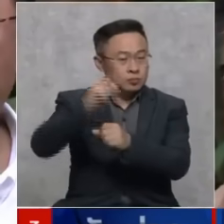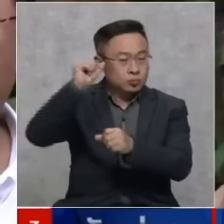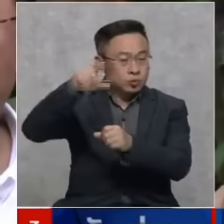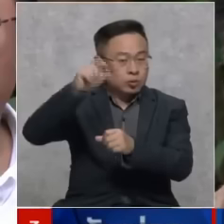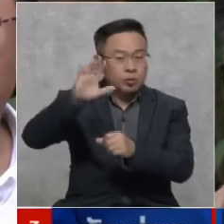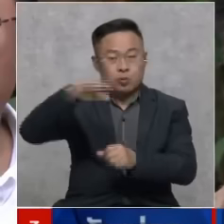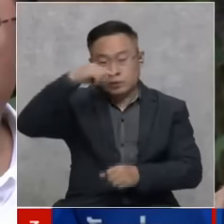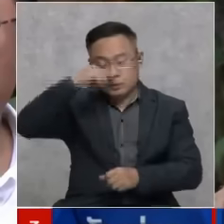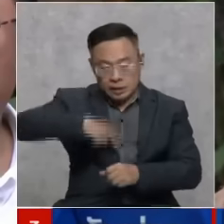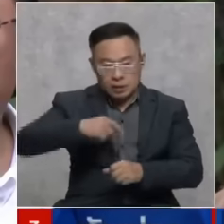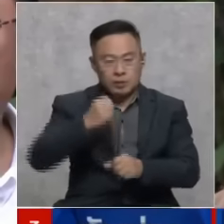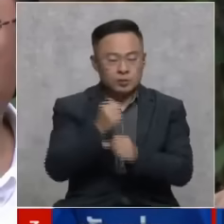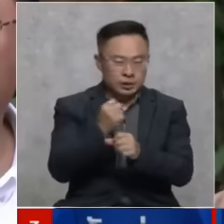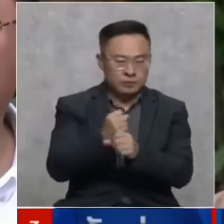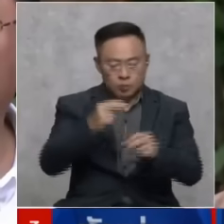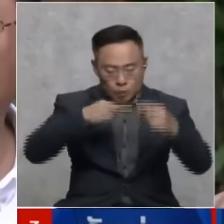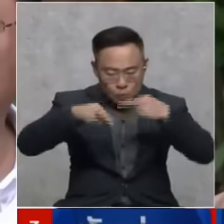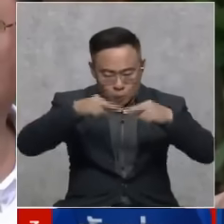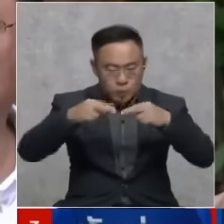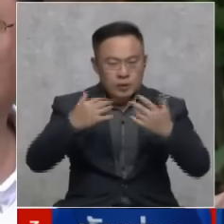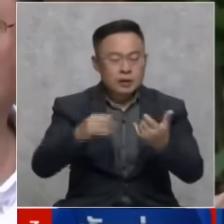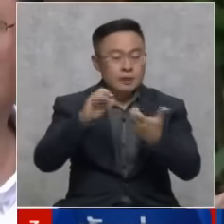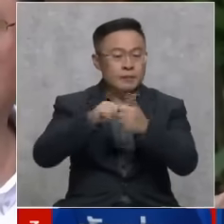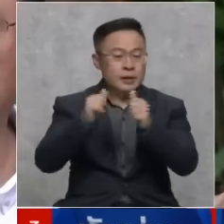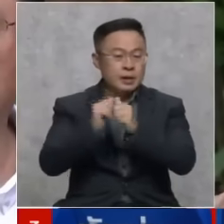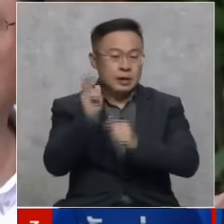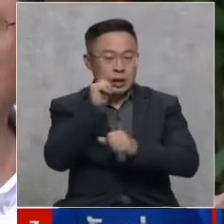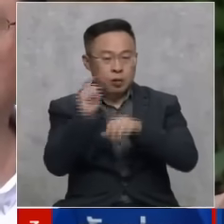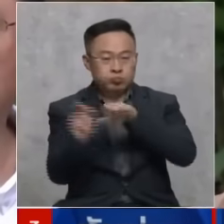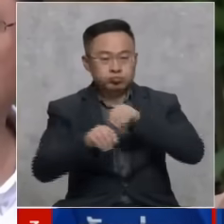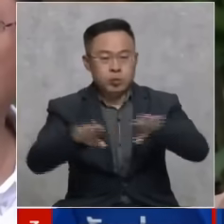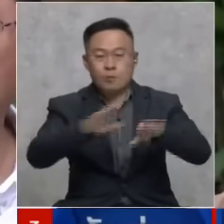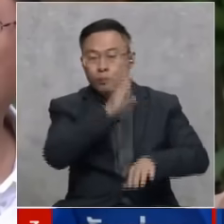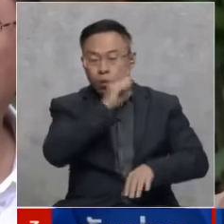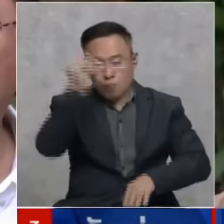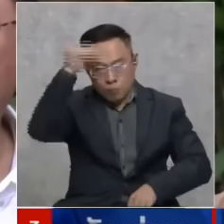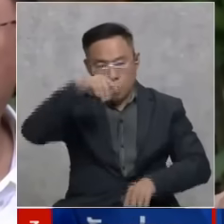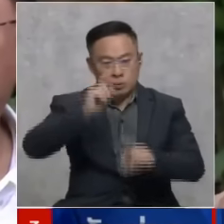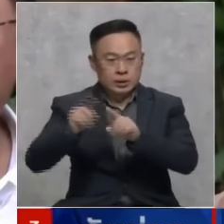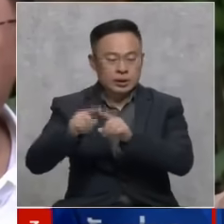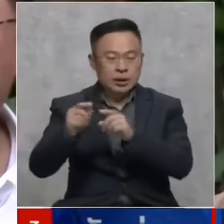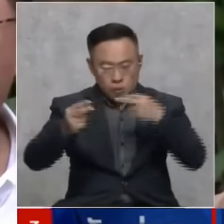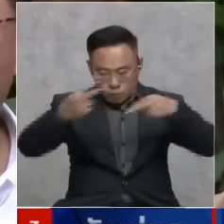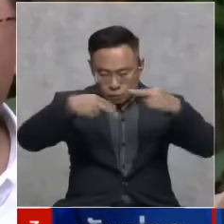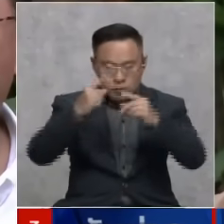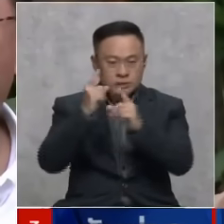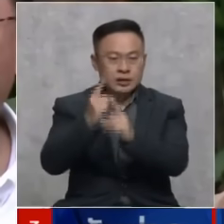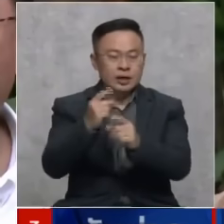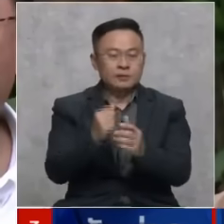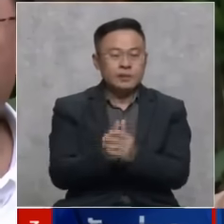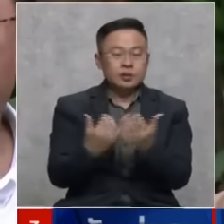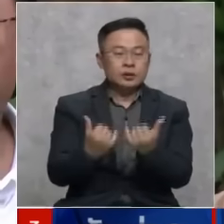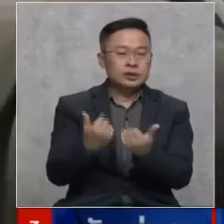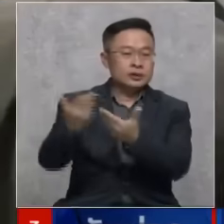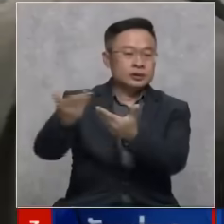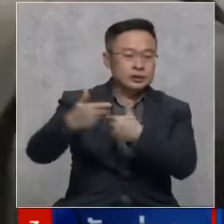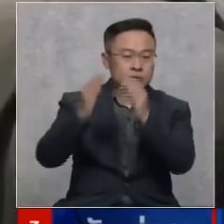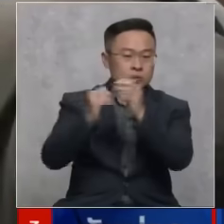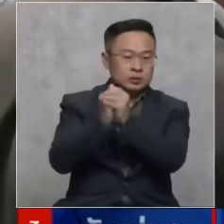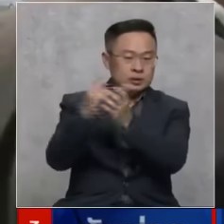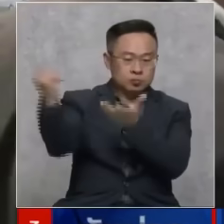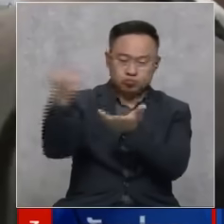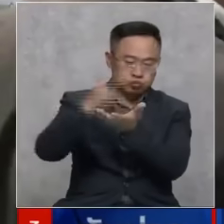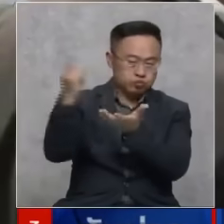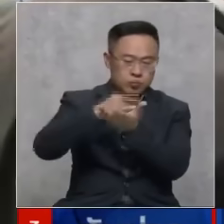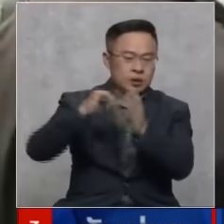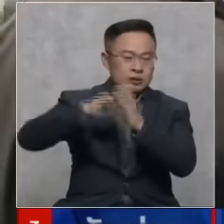วก็มีประเด็นเรื่องของเฟกนิวส์เกิดขึ้นด้วยนะคะก็จะทำให้มีการประชาสัมพันธ์เชิงรุกมากขึ้นเชิญนักท่องเที่ยวจีนมาบ้านเรามากขึ้นนะคะเข้ามา